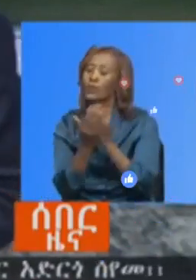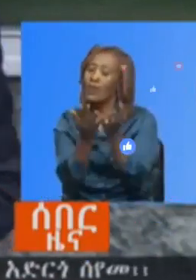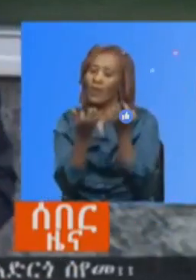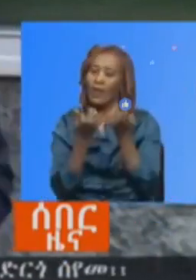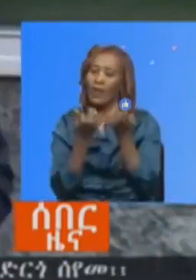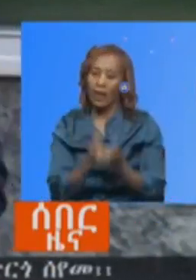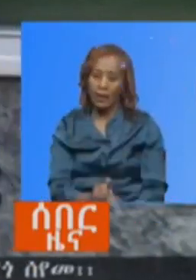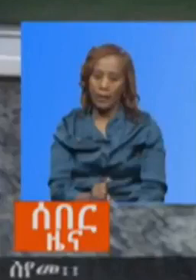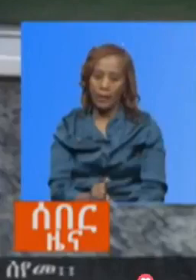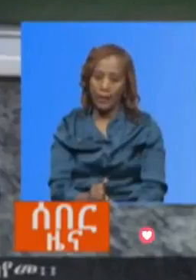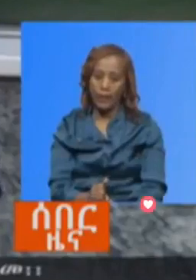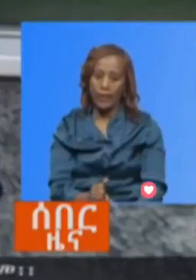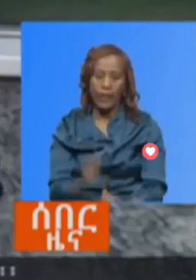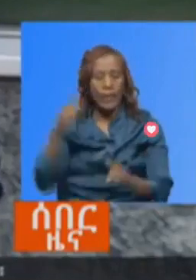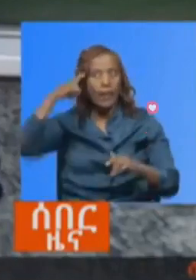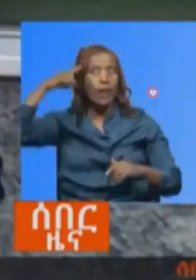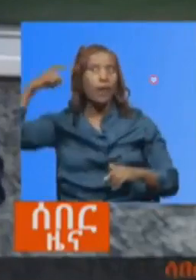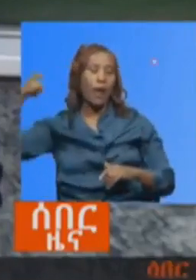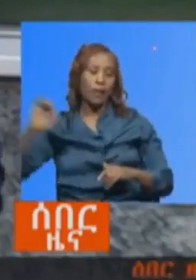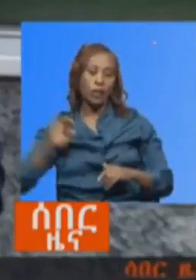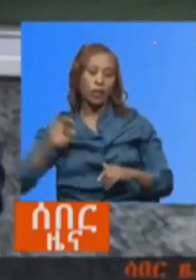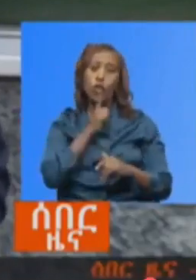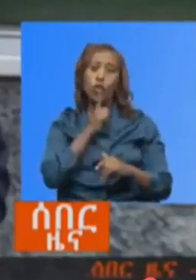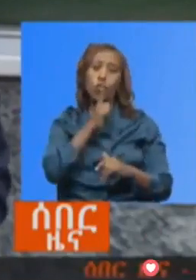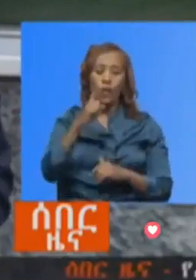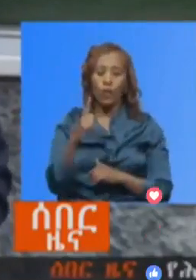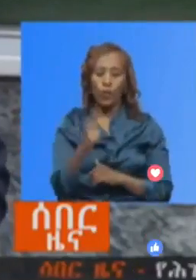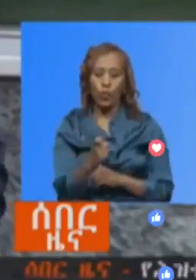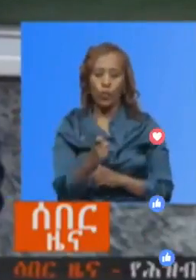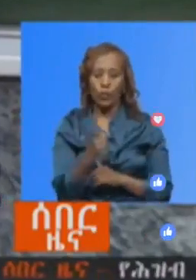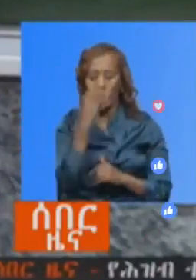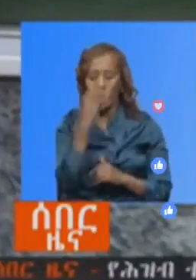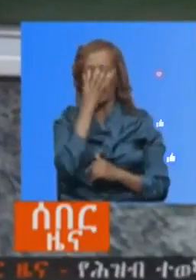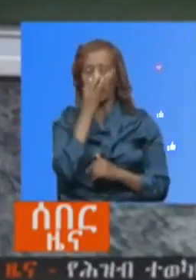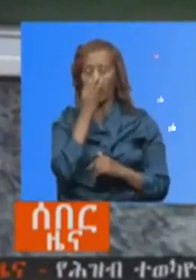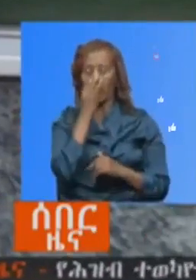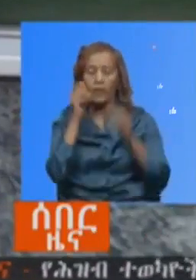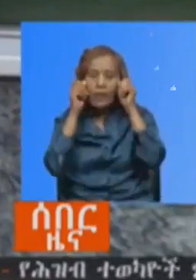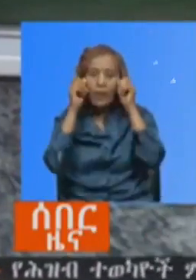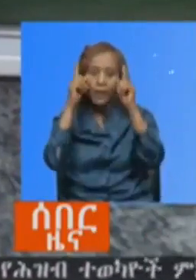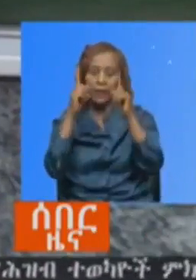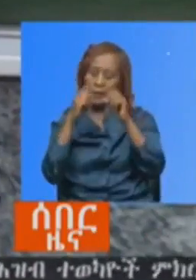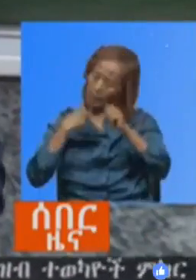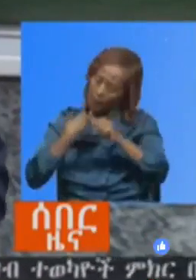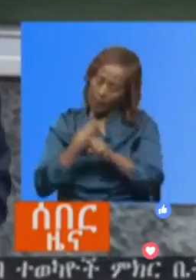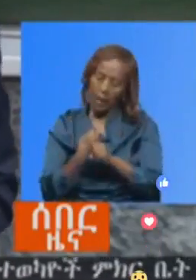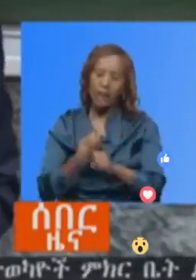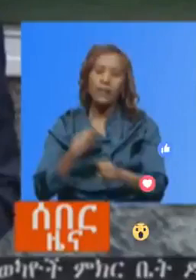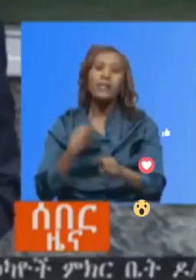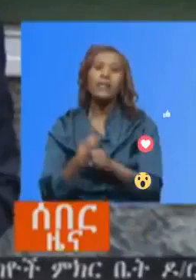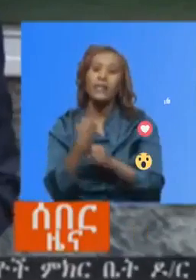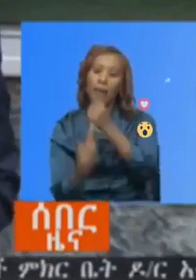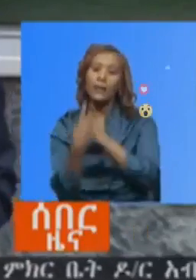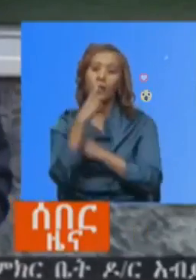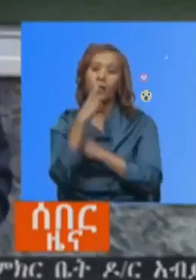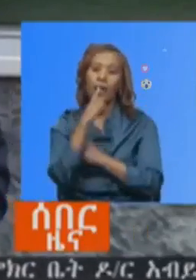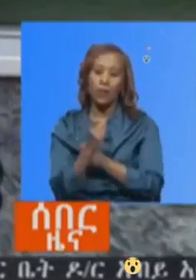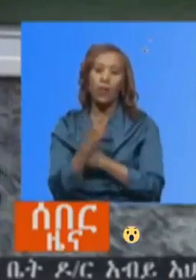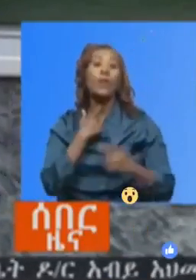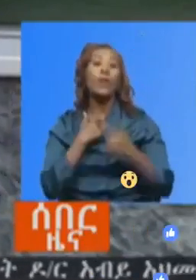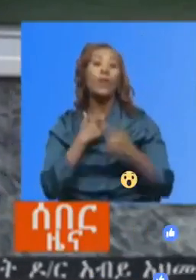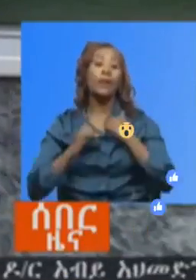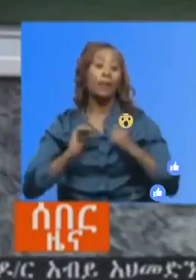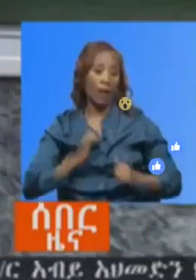እንፈልጋለን። የህልማችን እሁን የሚሆነው ከእንቅልፋችን ነቅተን በትጋት ስንሰራ ብቻ ነው።